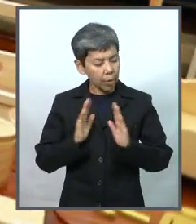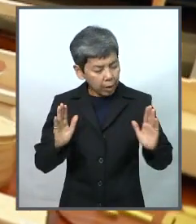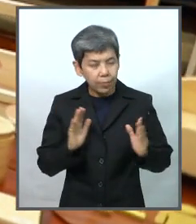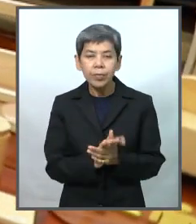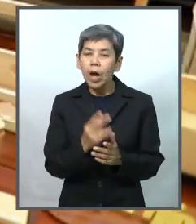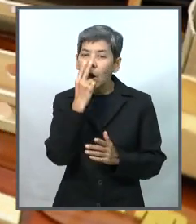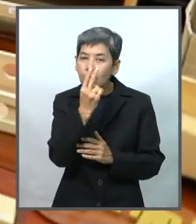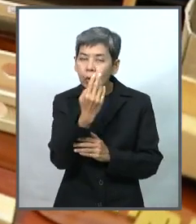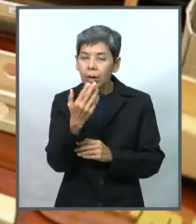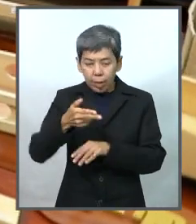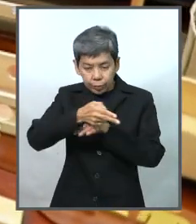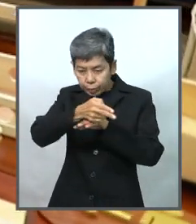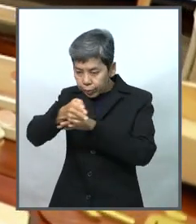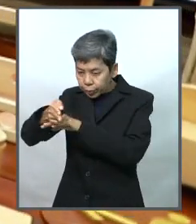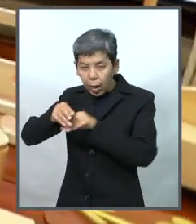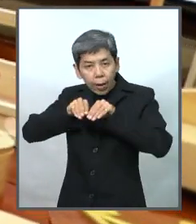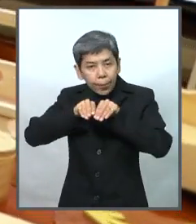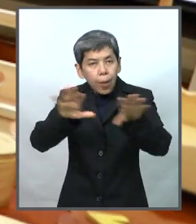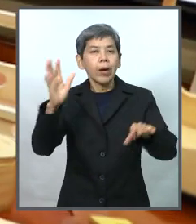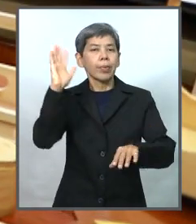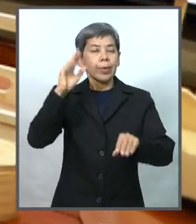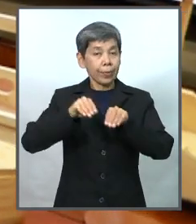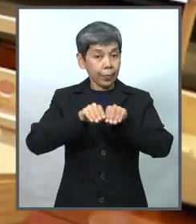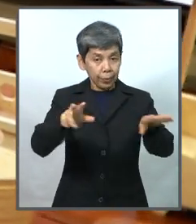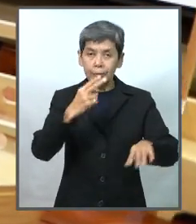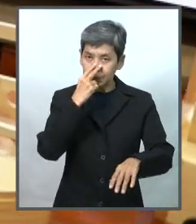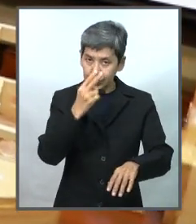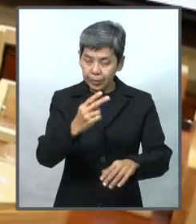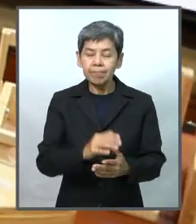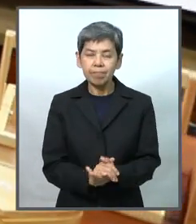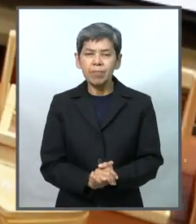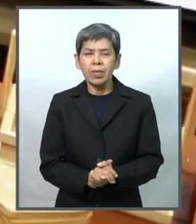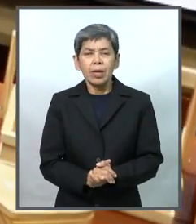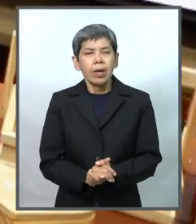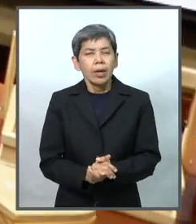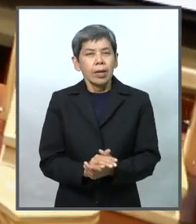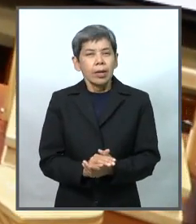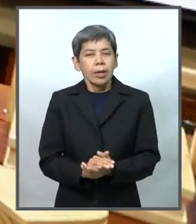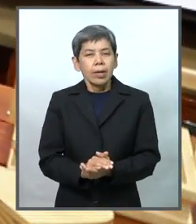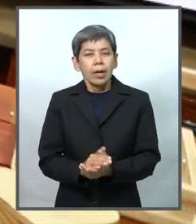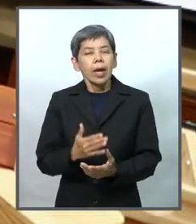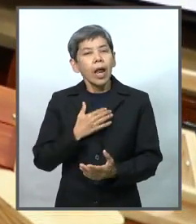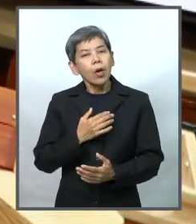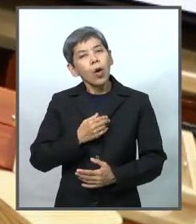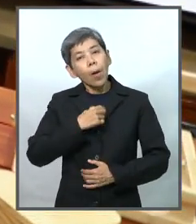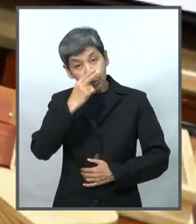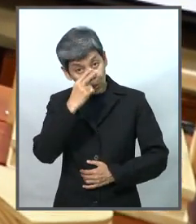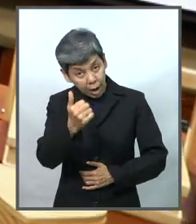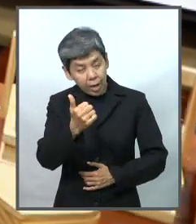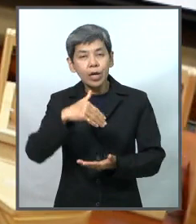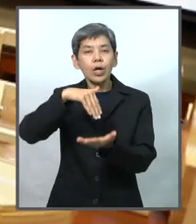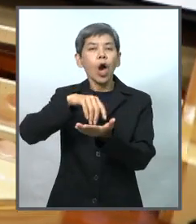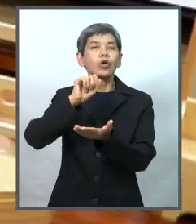สื่อให้คนได้รู้จักมากขึ้นนะครับซึ่งจะไปเยี่ยมชม